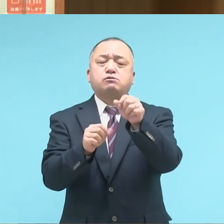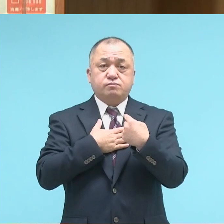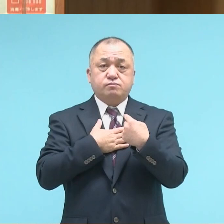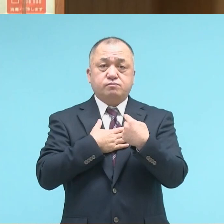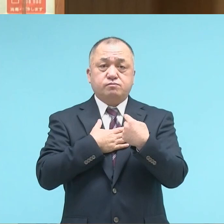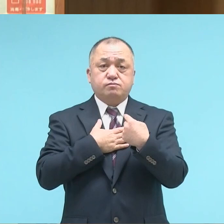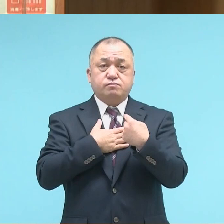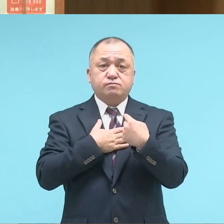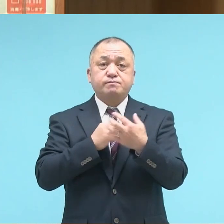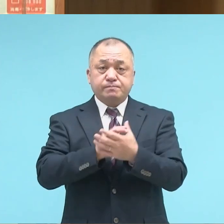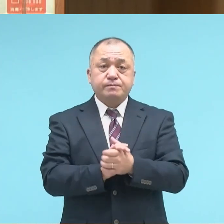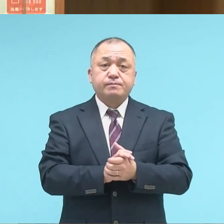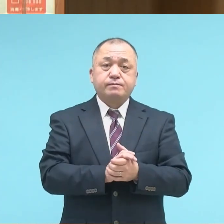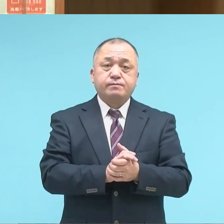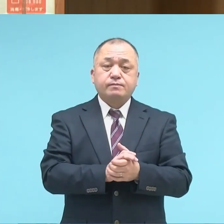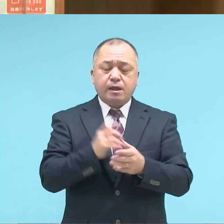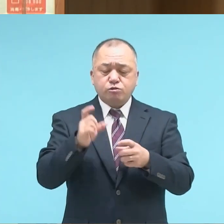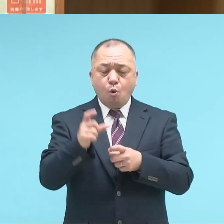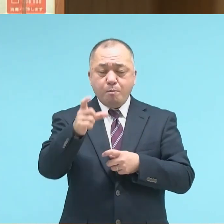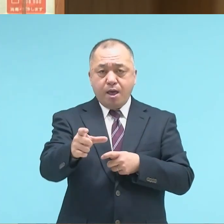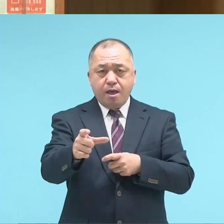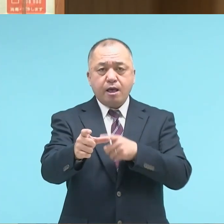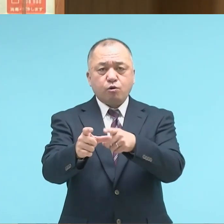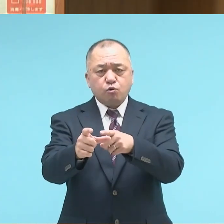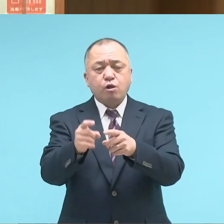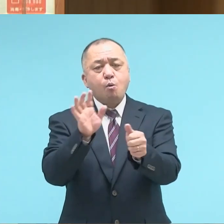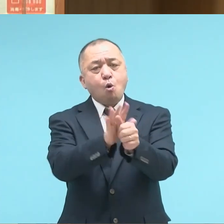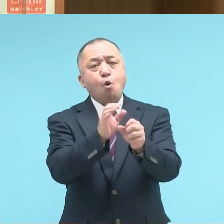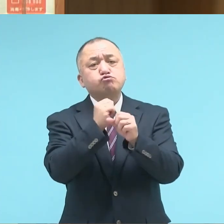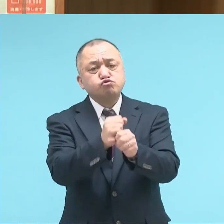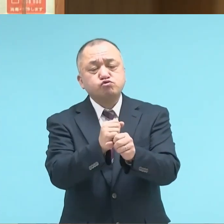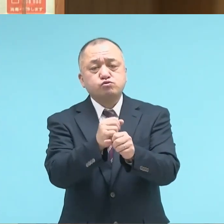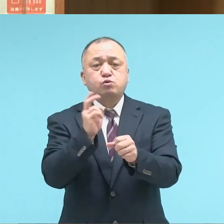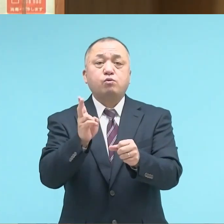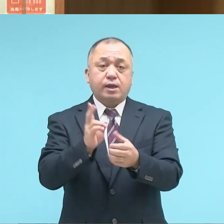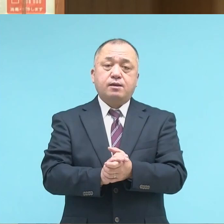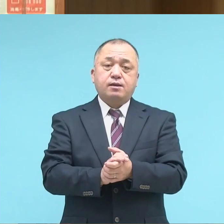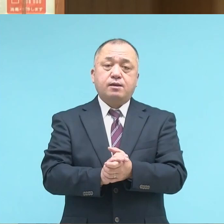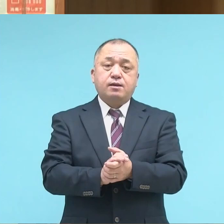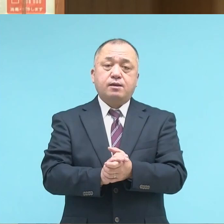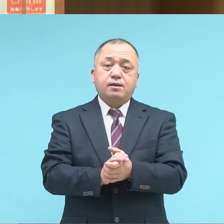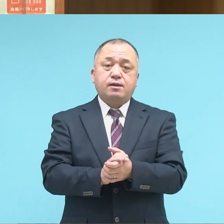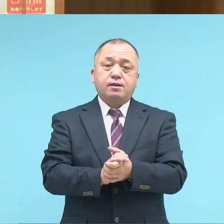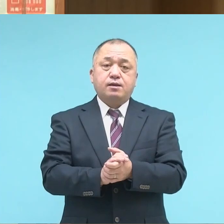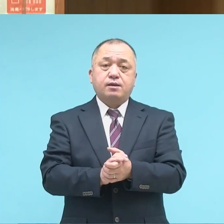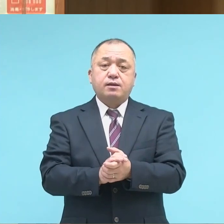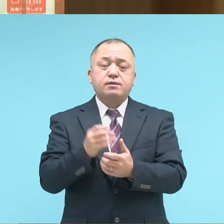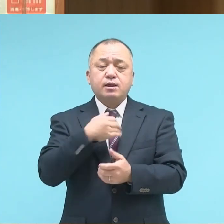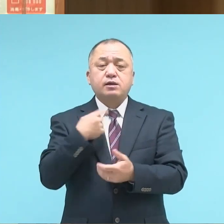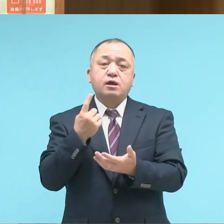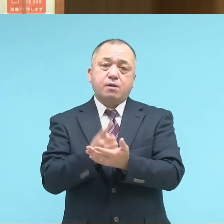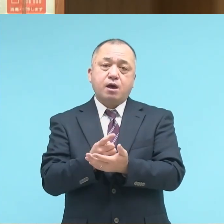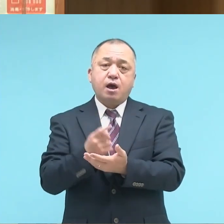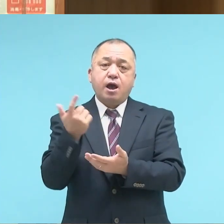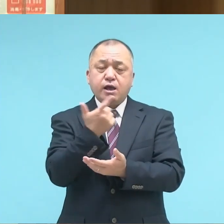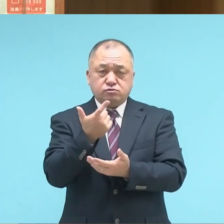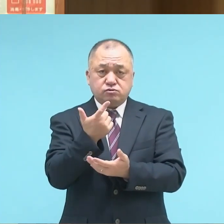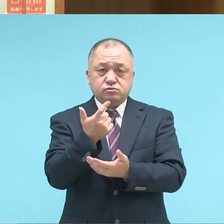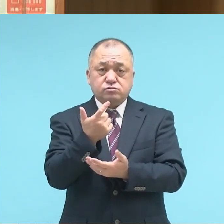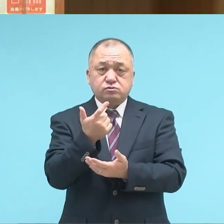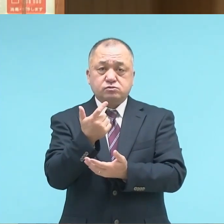ますので、であるならば当面こういった形でちゃんとフォローしていくとかですね、そういったところをですね、できれば早め